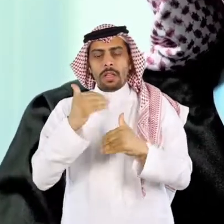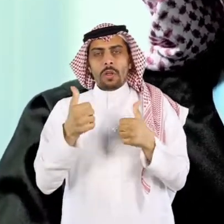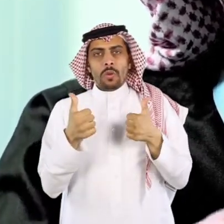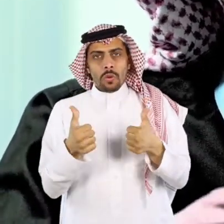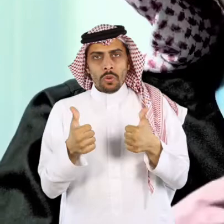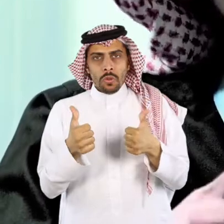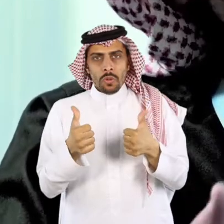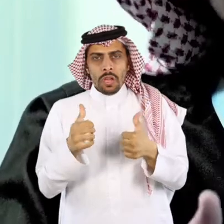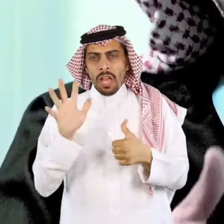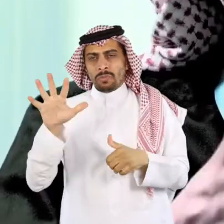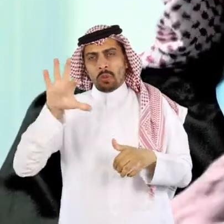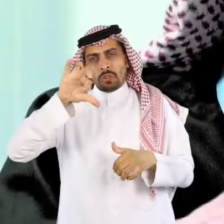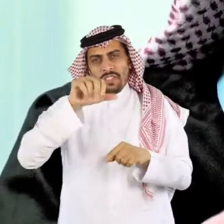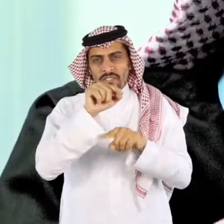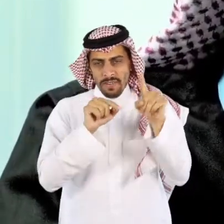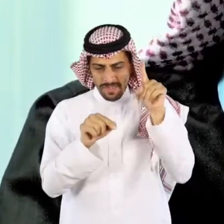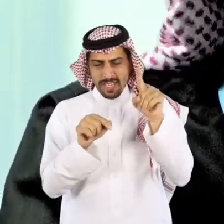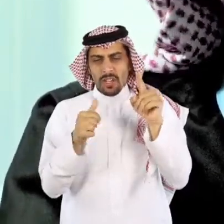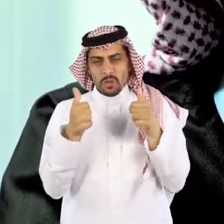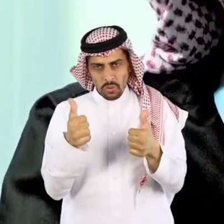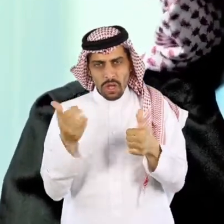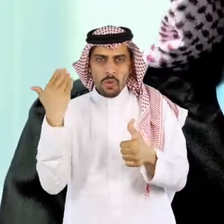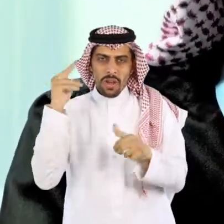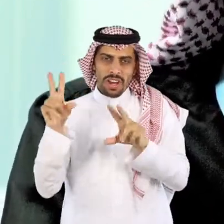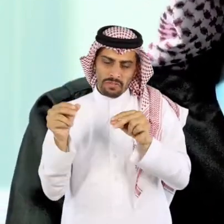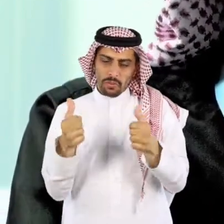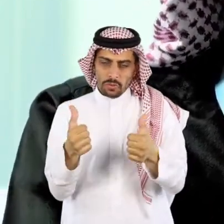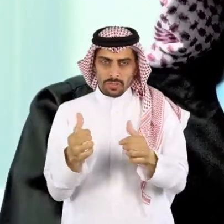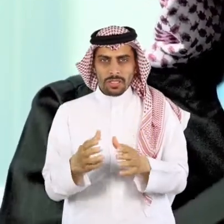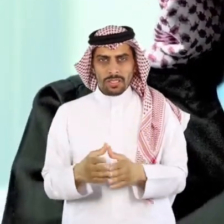الوضع 95% كما كان،